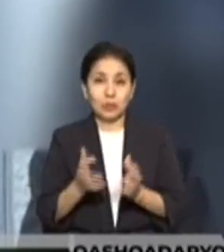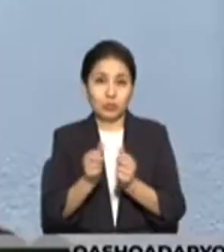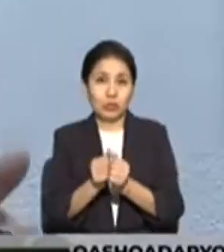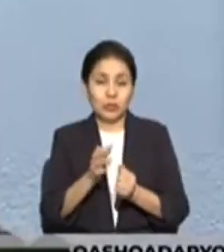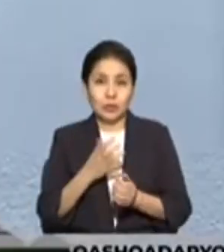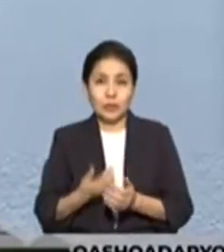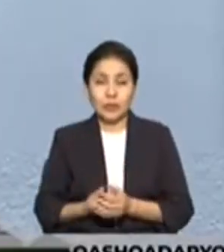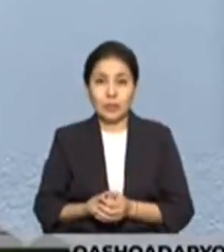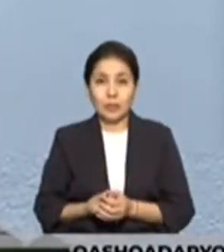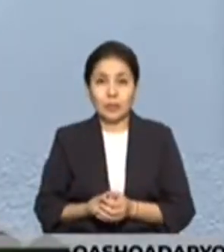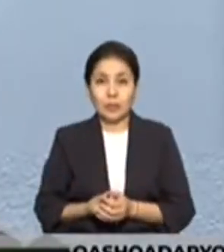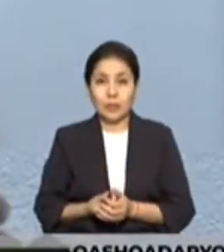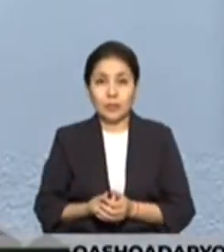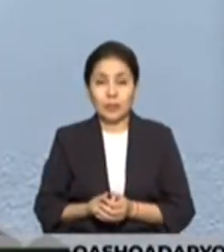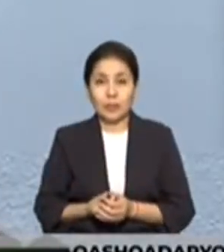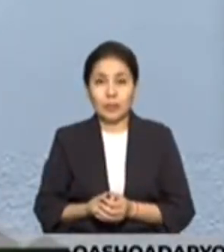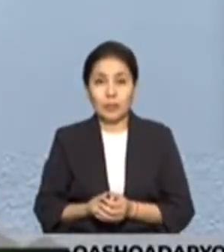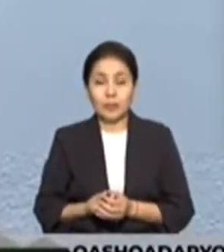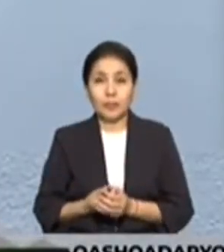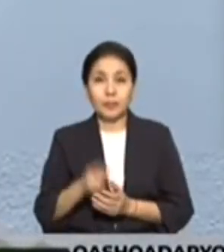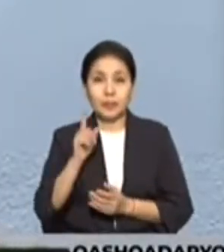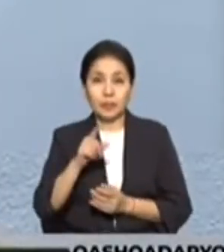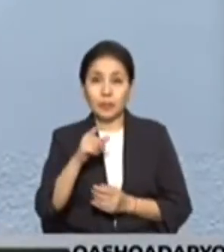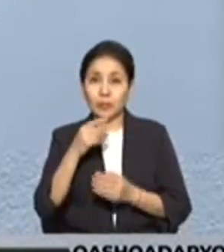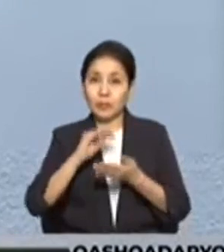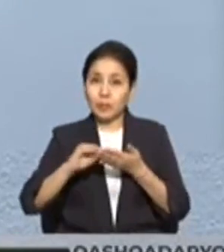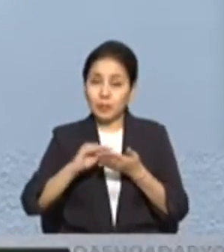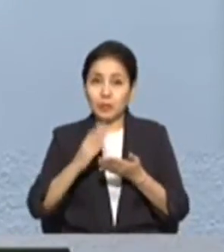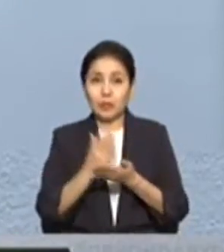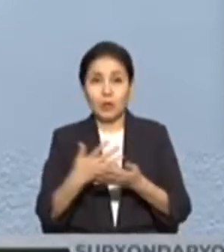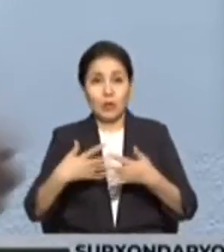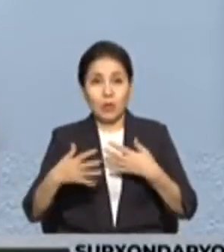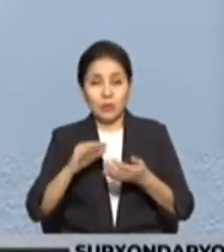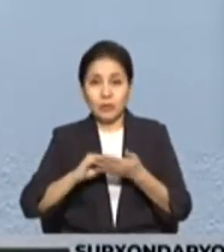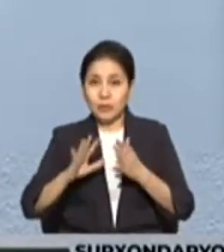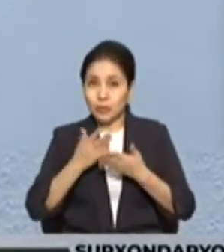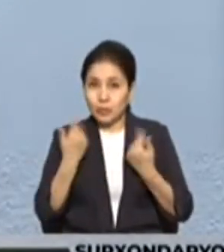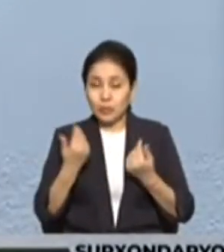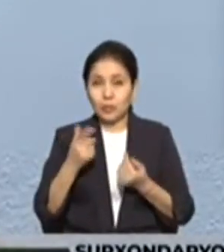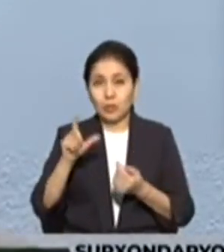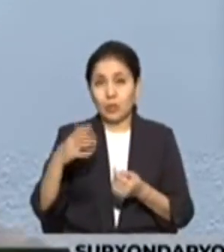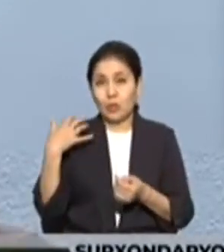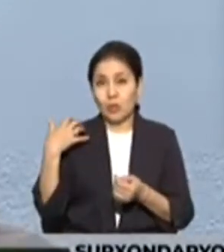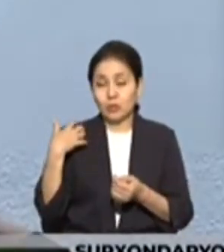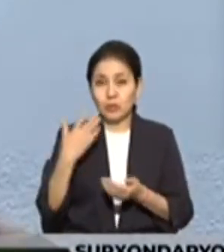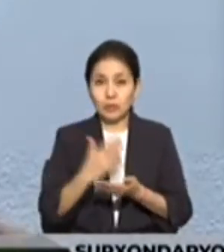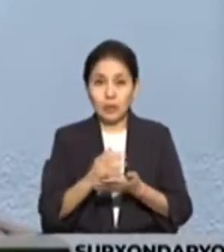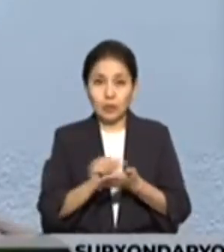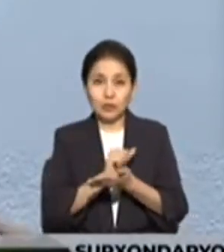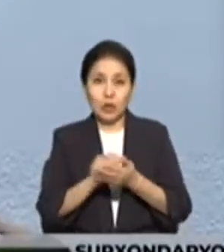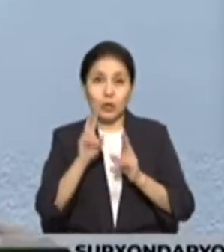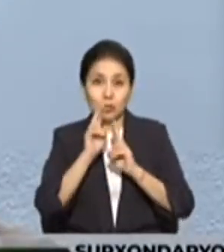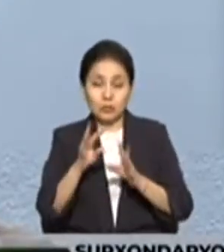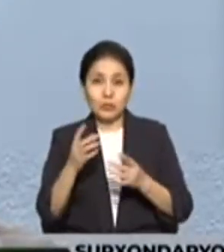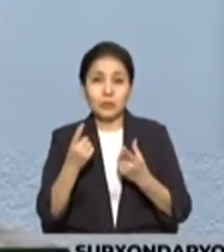düşerdi. Hücret yap şu mima. İmam Tağda ösken balamız, okumayken biz savatımız yok. Şimdi hocayın var dedi, hocayın kamerası, hücret koç adamız